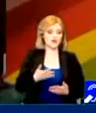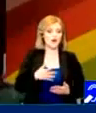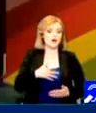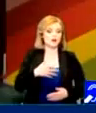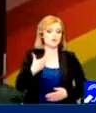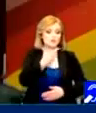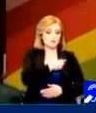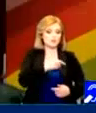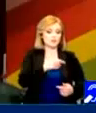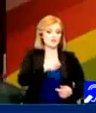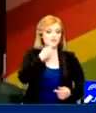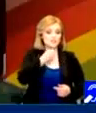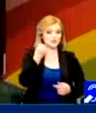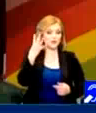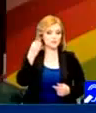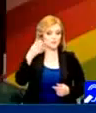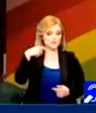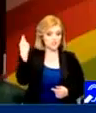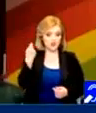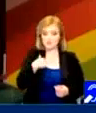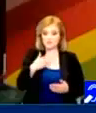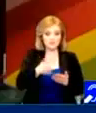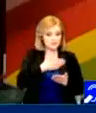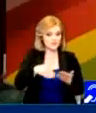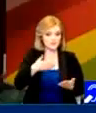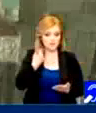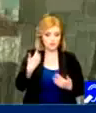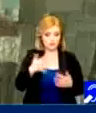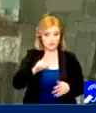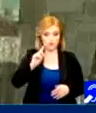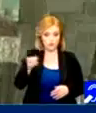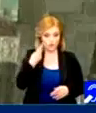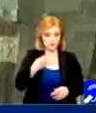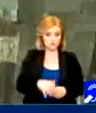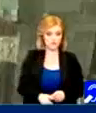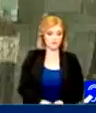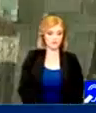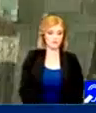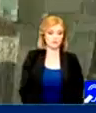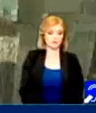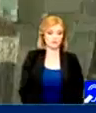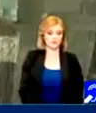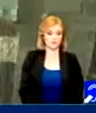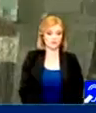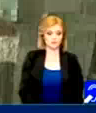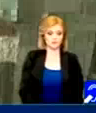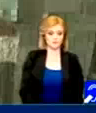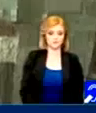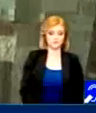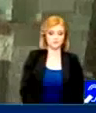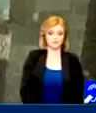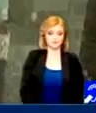difterie tetanos pertussis deloc în cabinete de aproape un an de zile. Se află în depozitele furnizorului, este un acord cadru